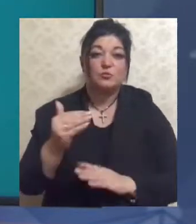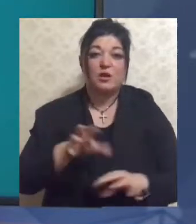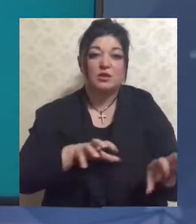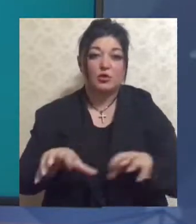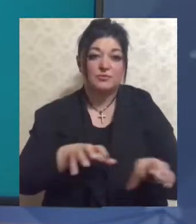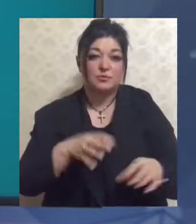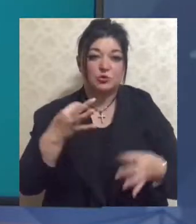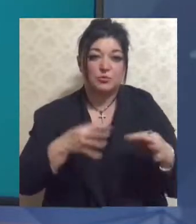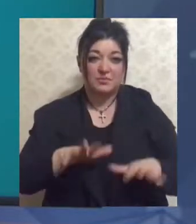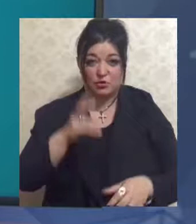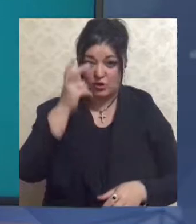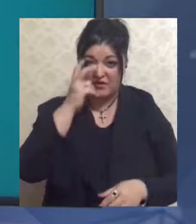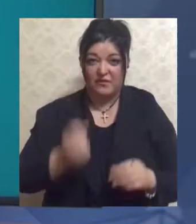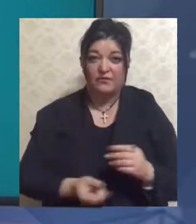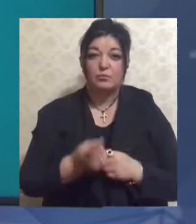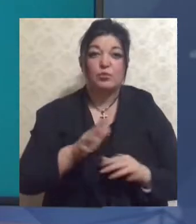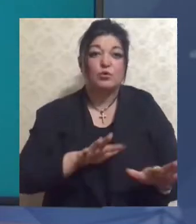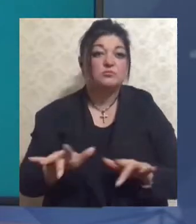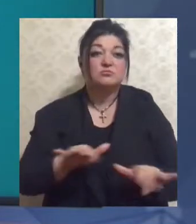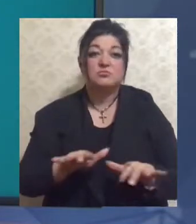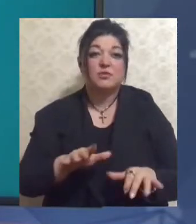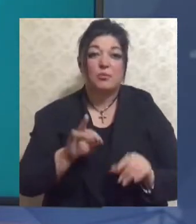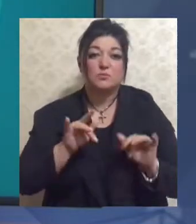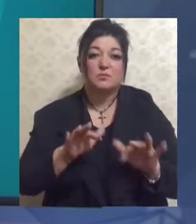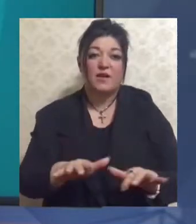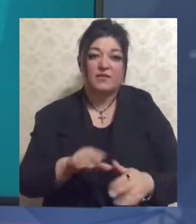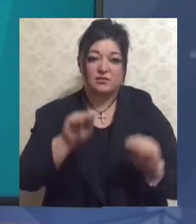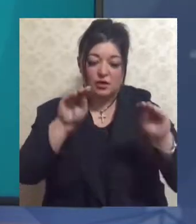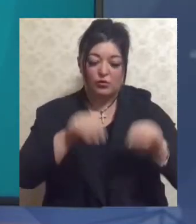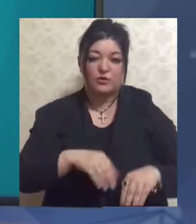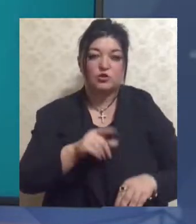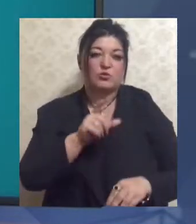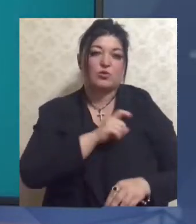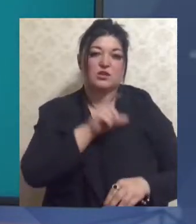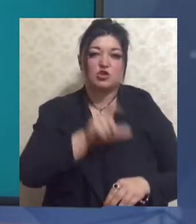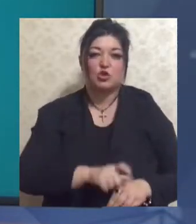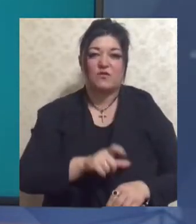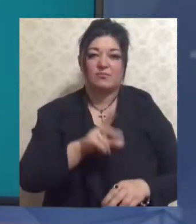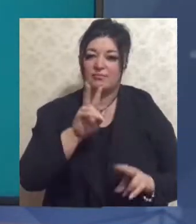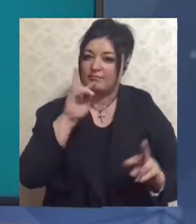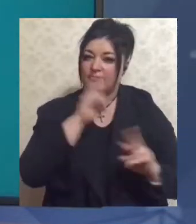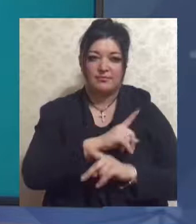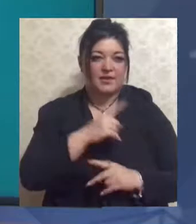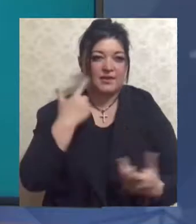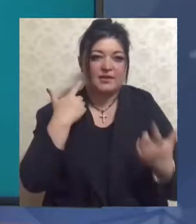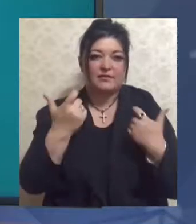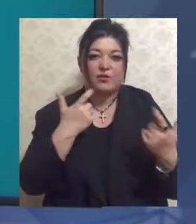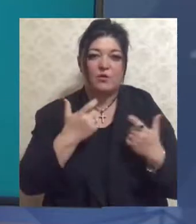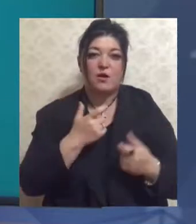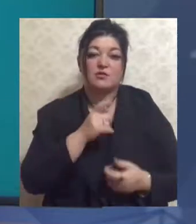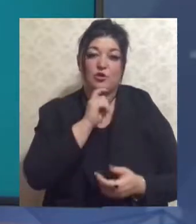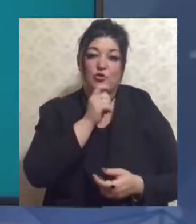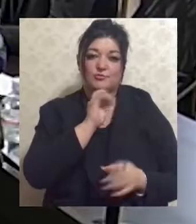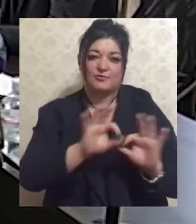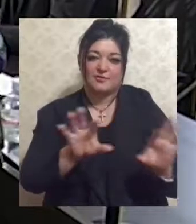місті Києві відбулося засідання по справі декларування одеським чиновником недостовірної інформації. На ньому побували кореспонденти